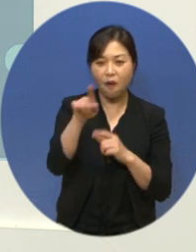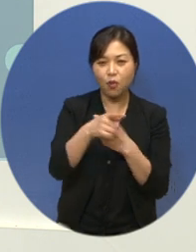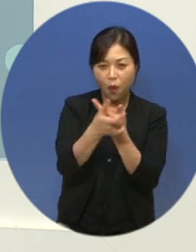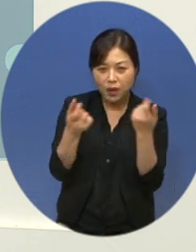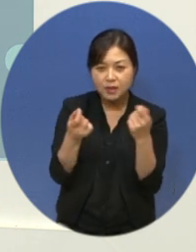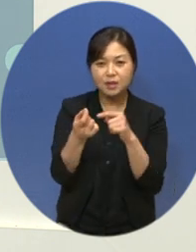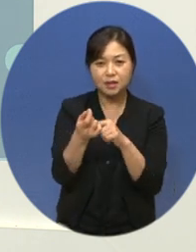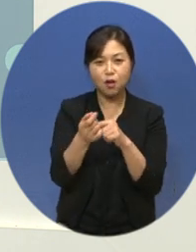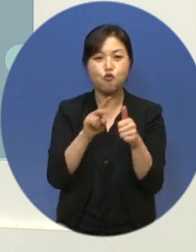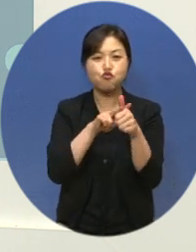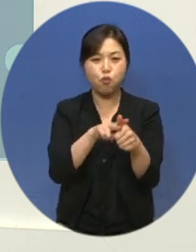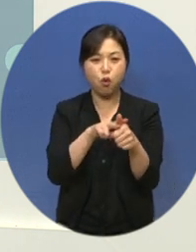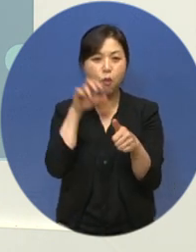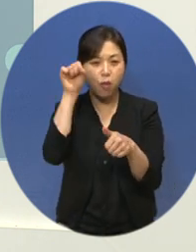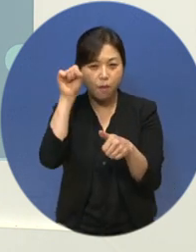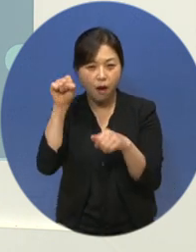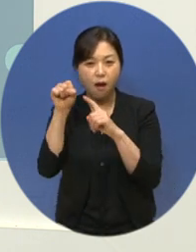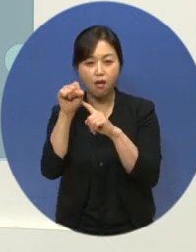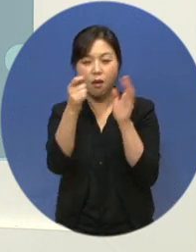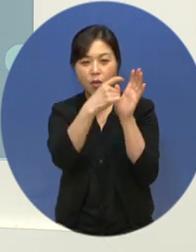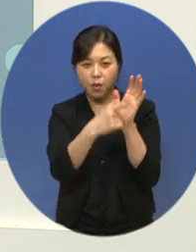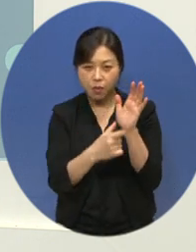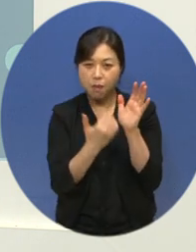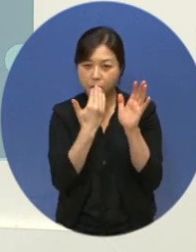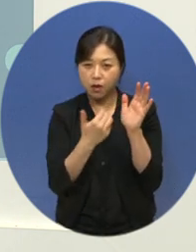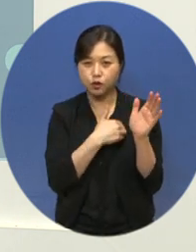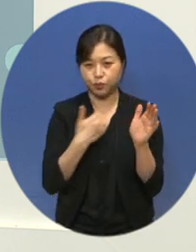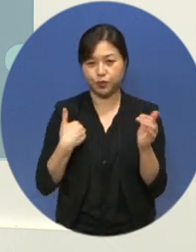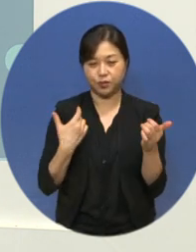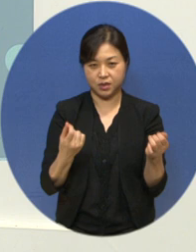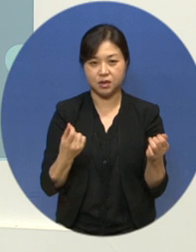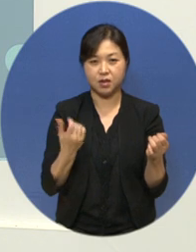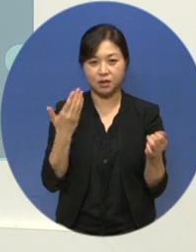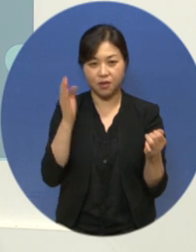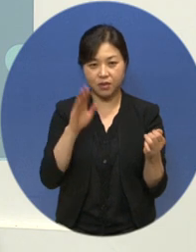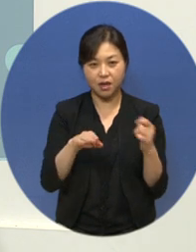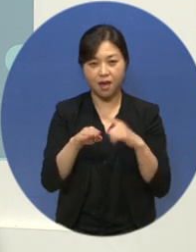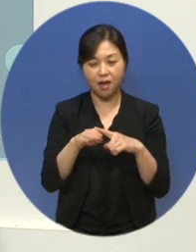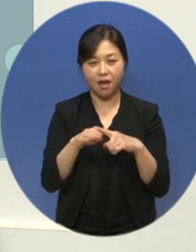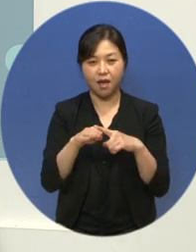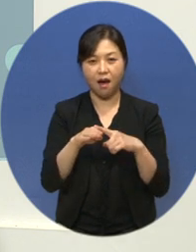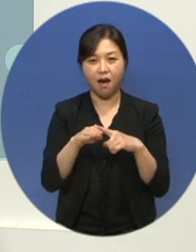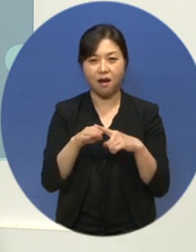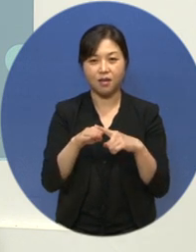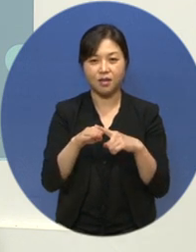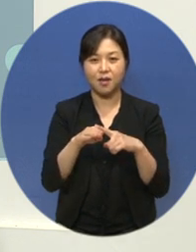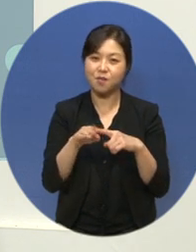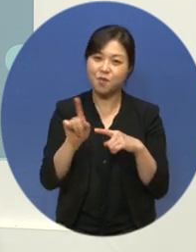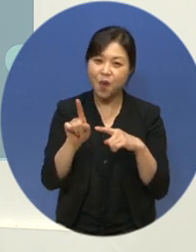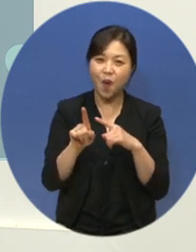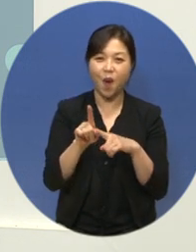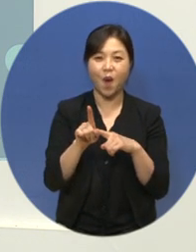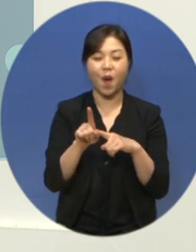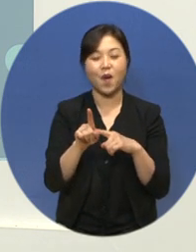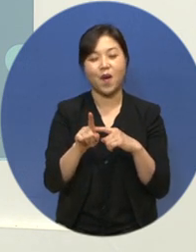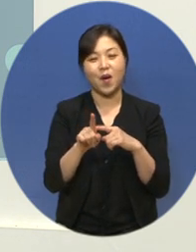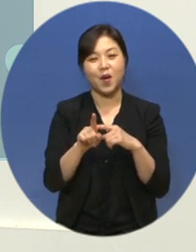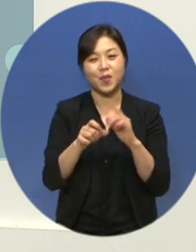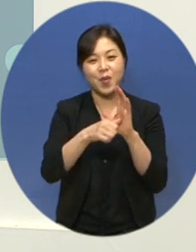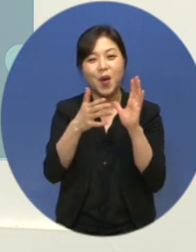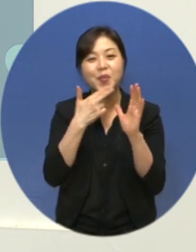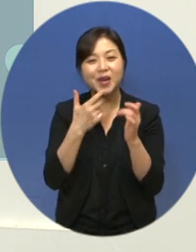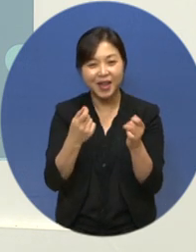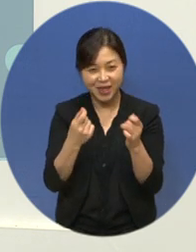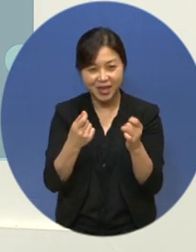후보군에 에 띄울 만한데 안 알려진 거 같애 예 그러면 요가 1 예 그래서